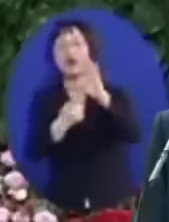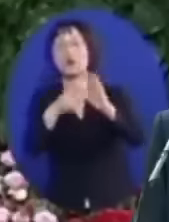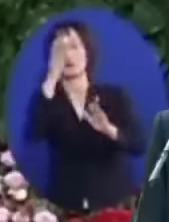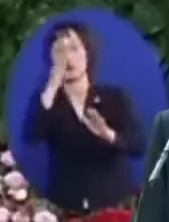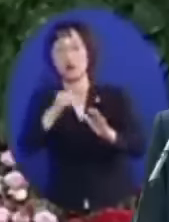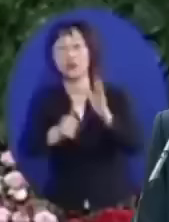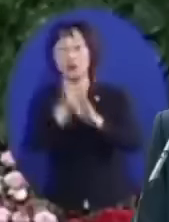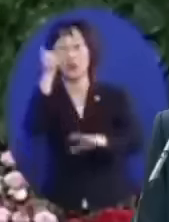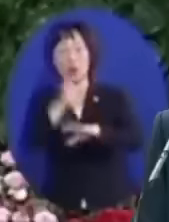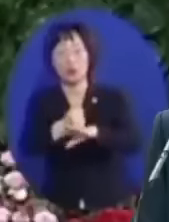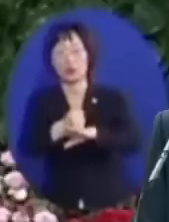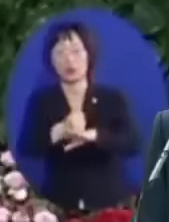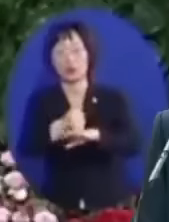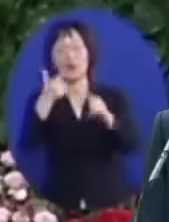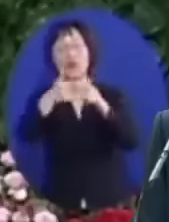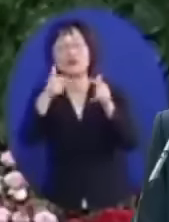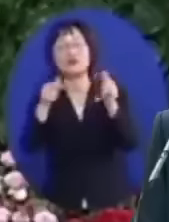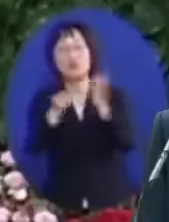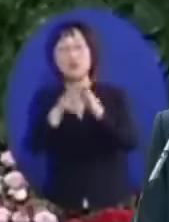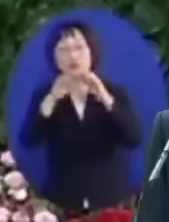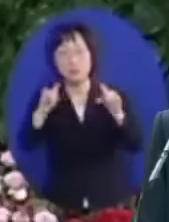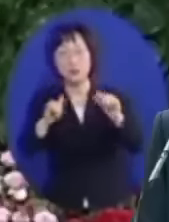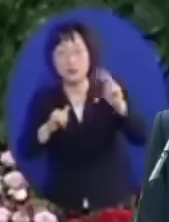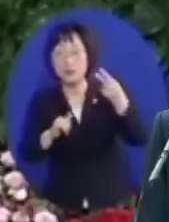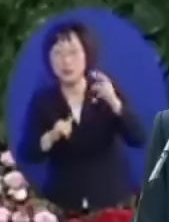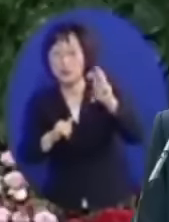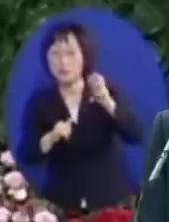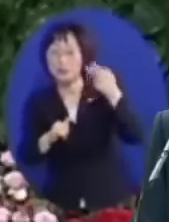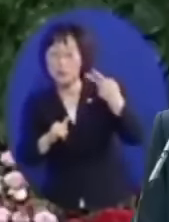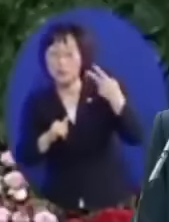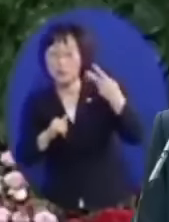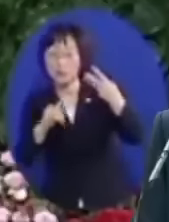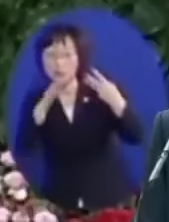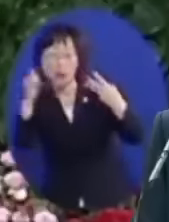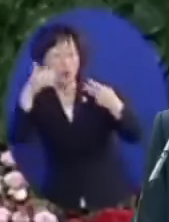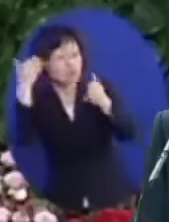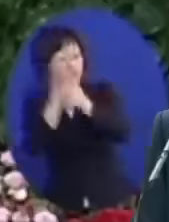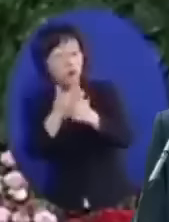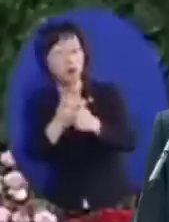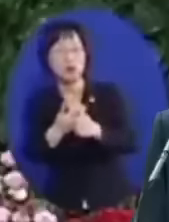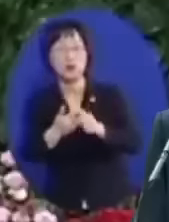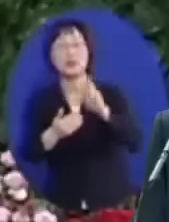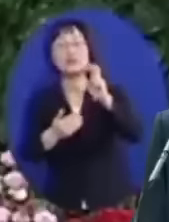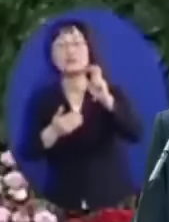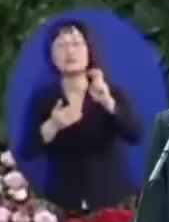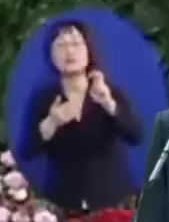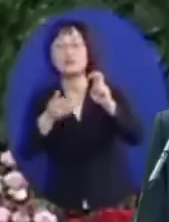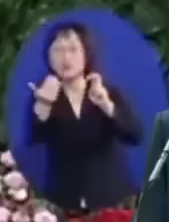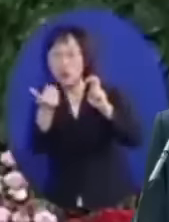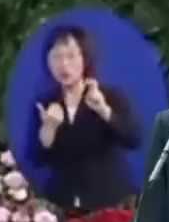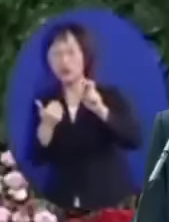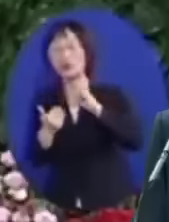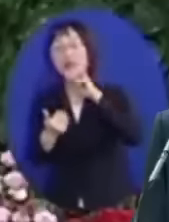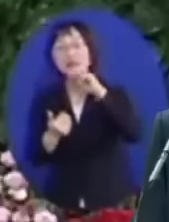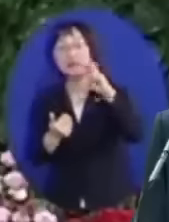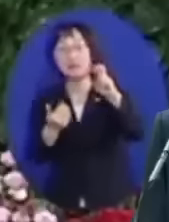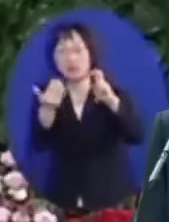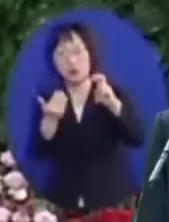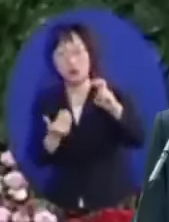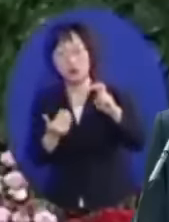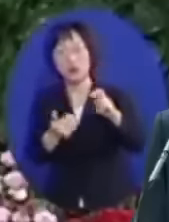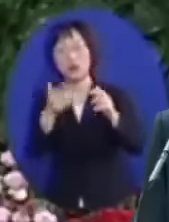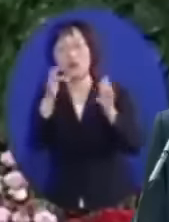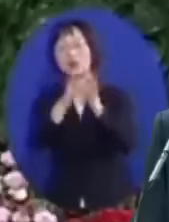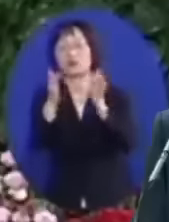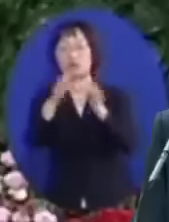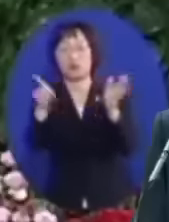크리스천 233명에게 질문했는데 그 결과 20세 전에 예수님을 믿었다는 사람이